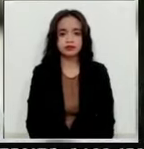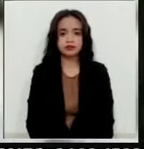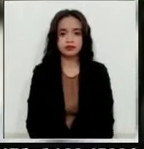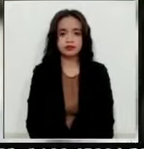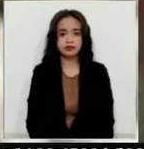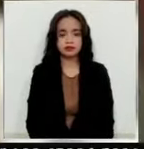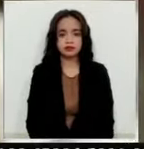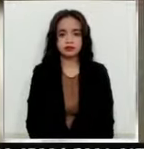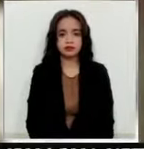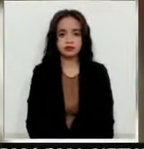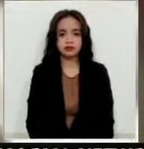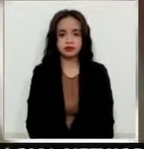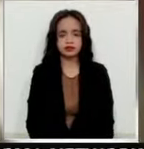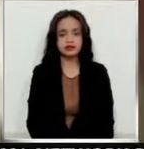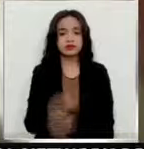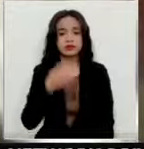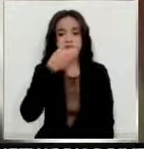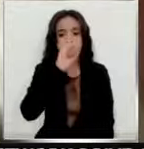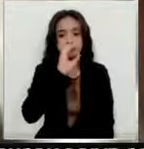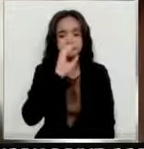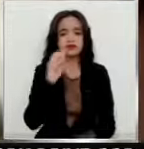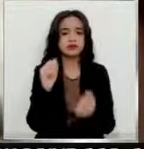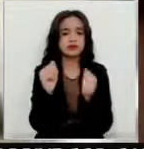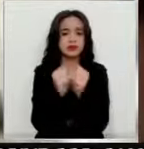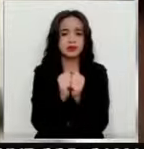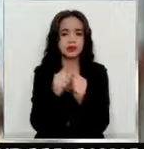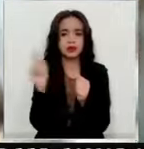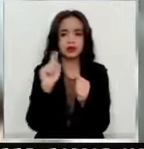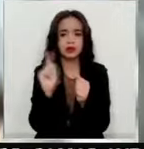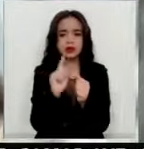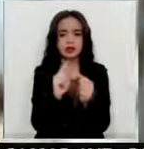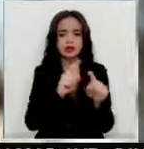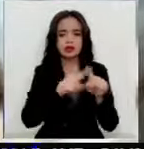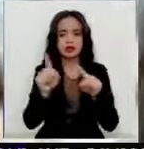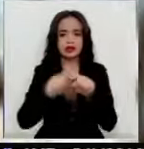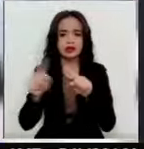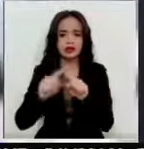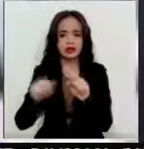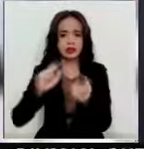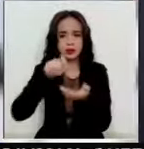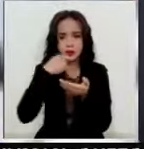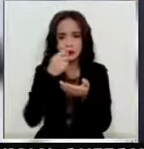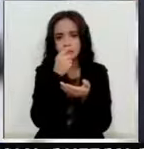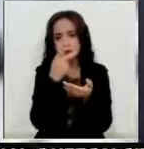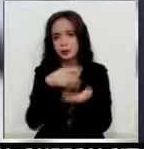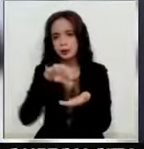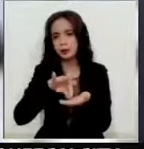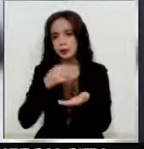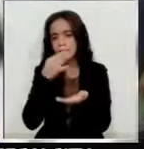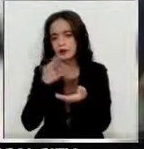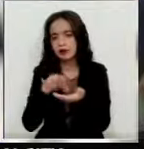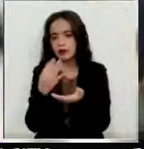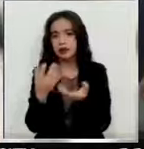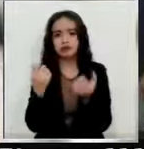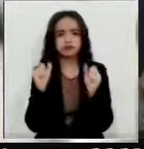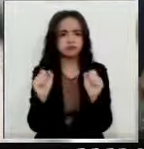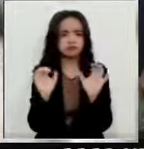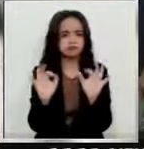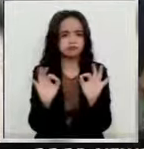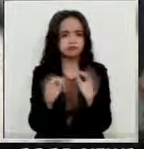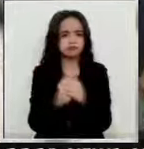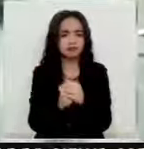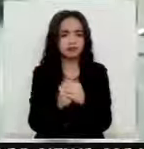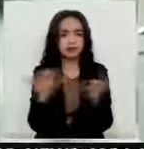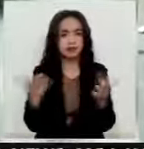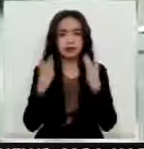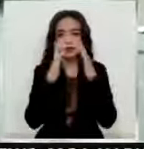Mga panulak, sabayan pa ng putok-batok na mga pulutan at pika-pika. Solve na solve ang tropa sa piyesta sa barangay